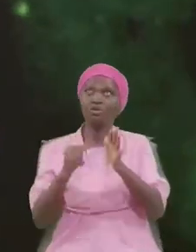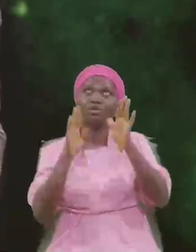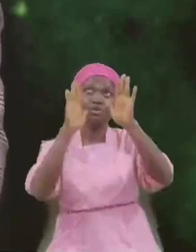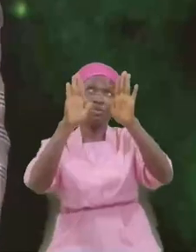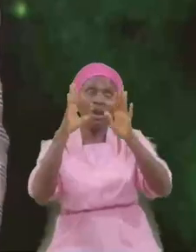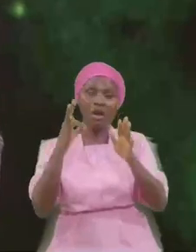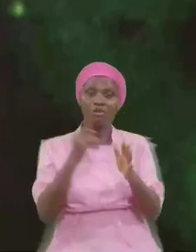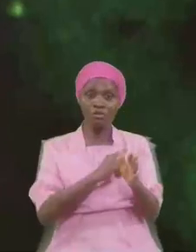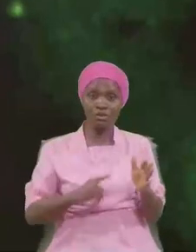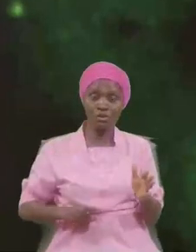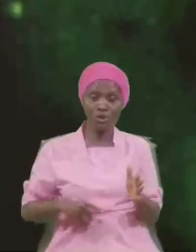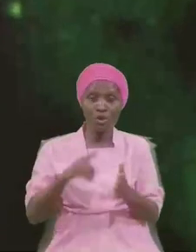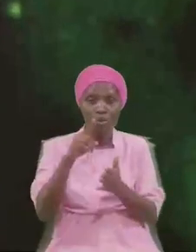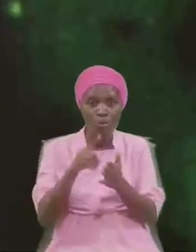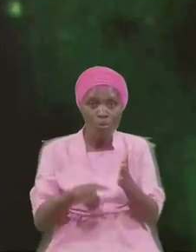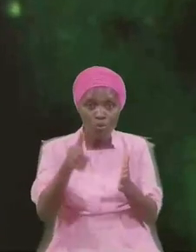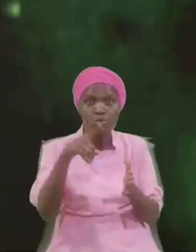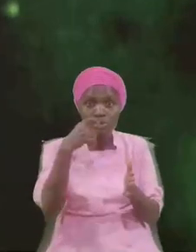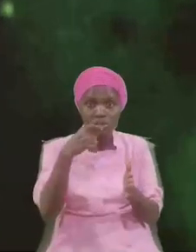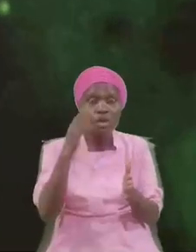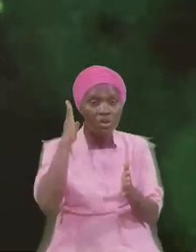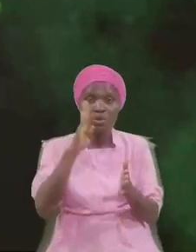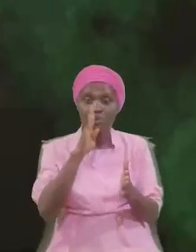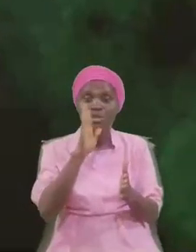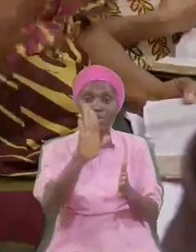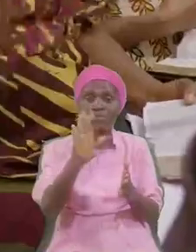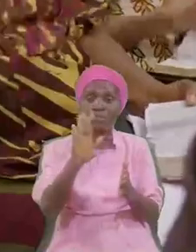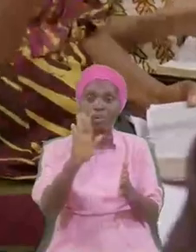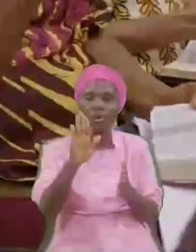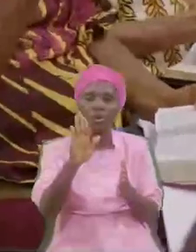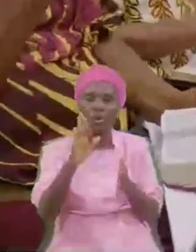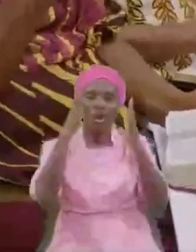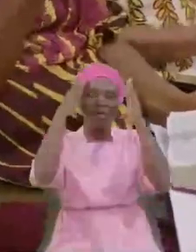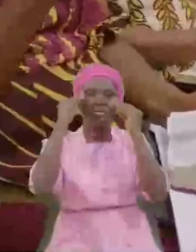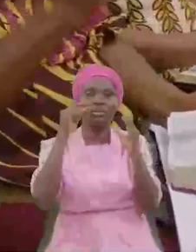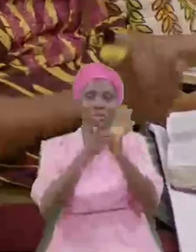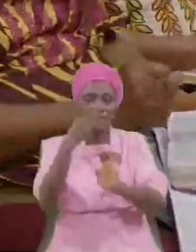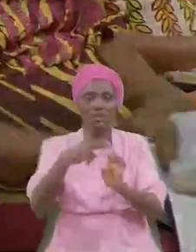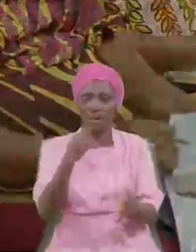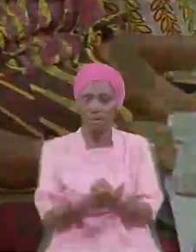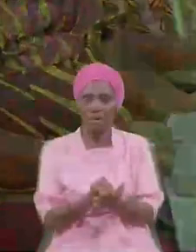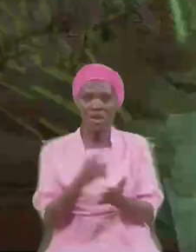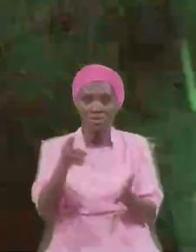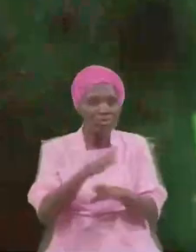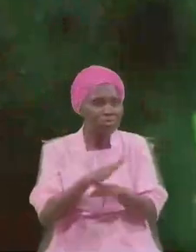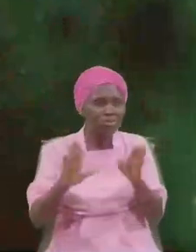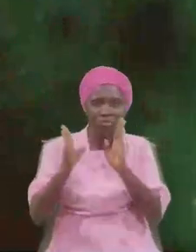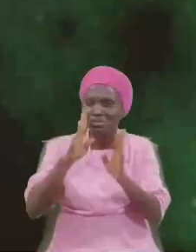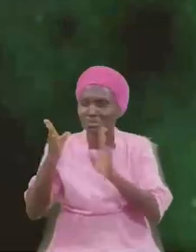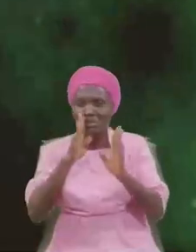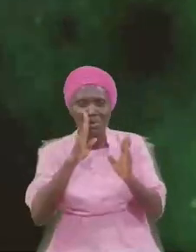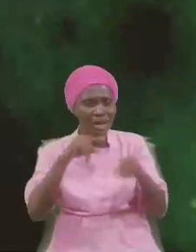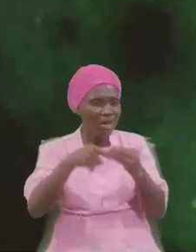Seigneur, ce que vous dites sera votre réalisation. Vous ne parlez pas du diable, parlez de